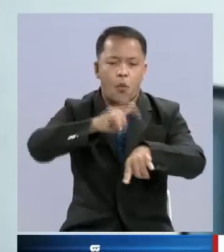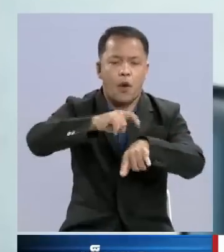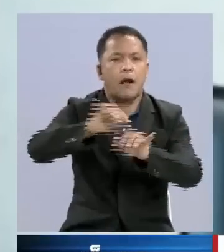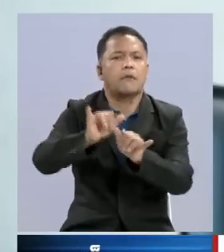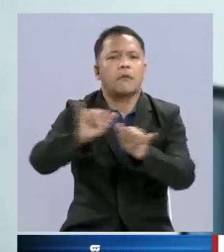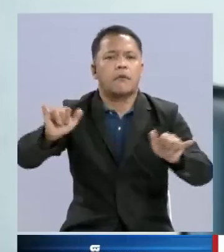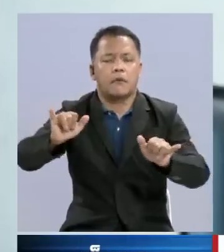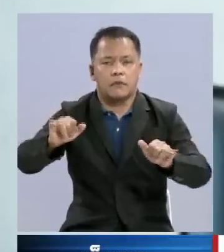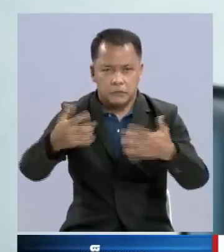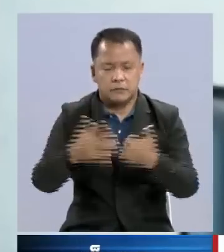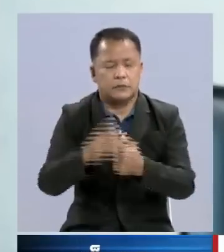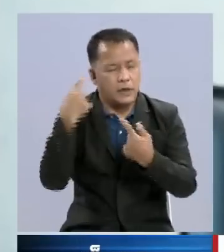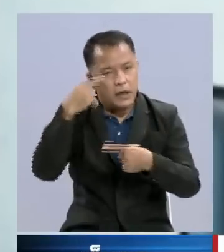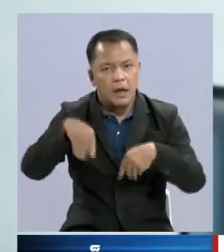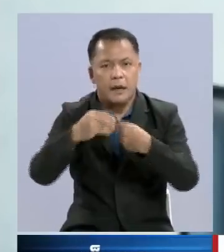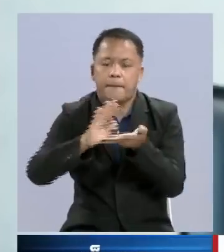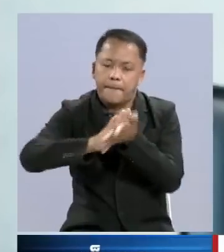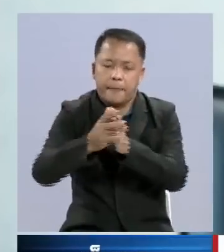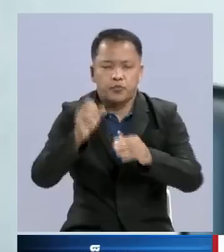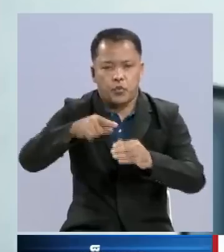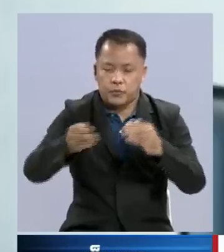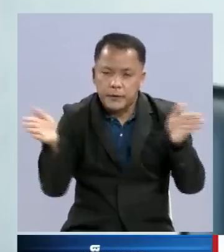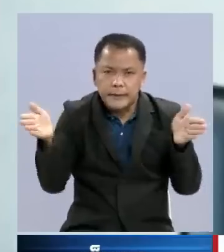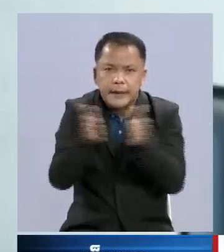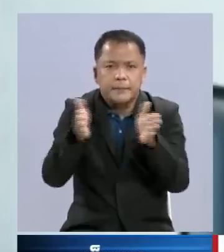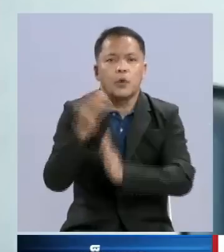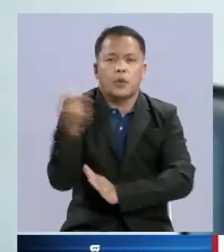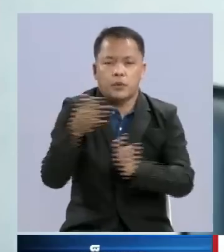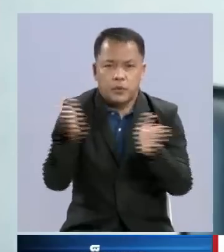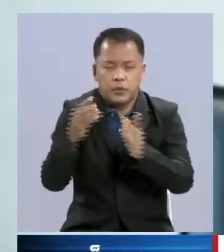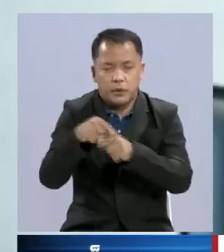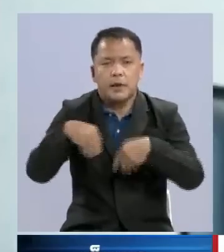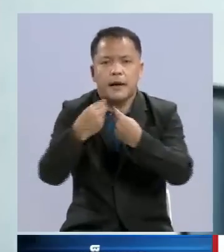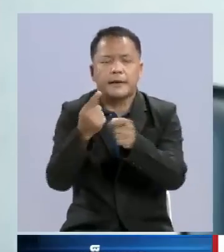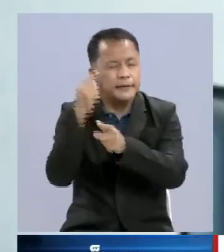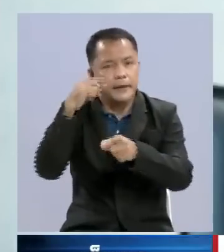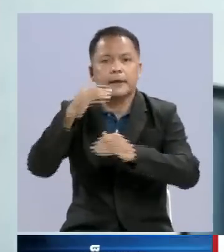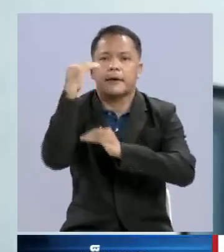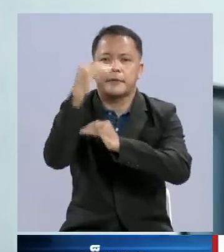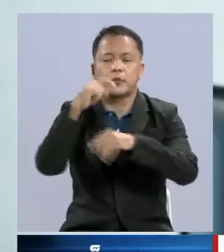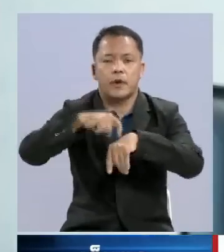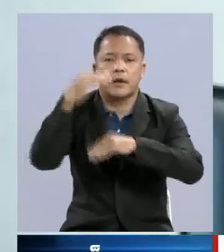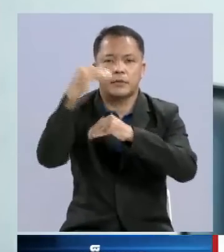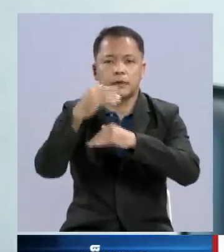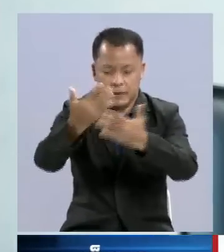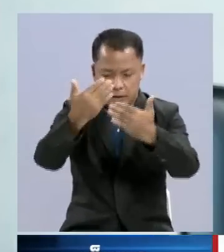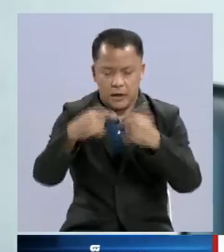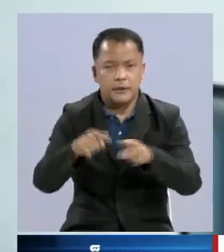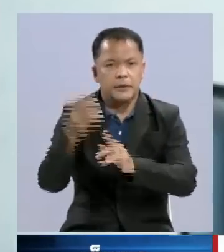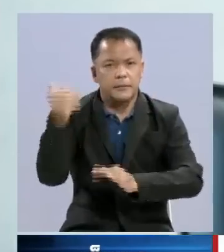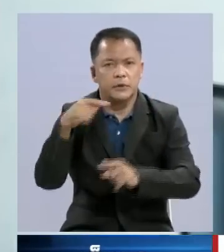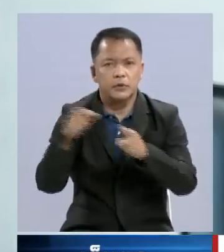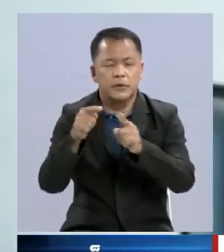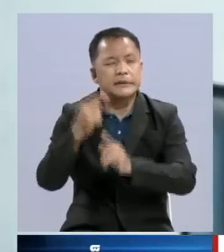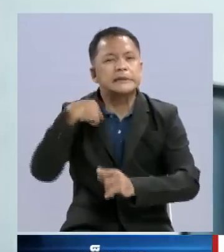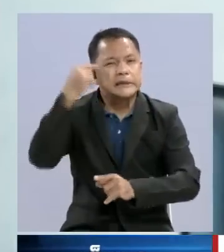ยะเวลานานไปอะครับมันก็เลยต้องปรับปรุงให้มันกระชั้นชิดขึ้นเร็วขึ้นมันจะได้ไม่ให้เกินกรอบระยะเวลาน อกจากนี้ยังมีคดี